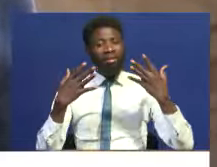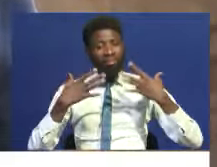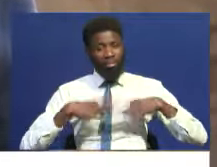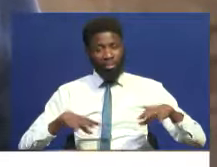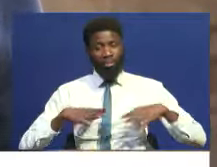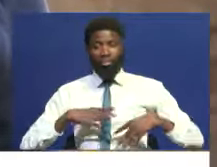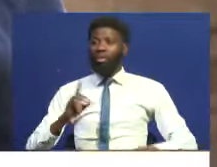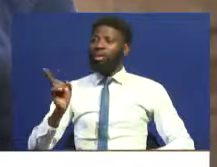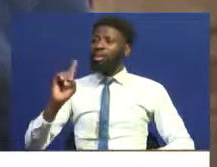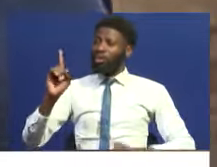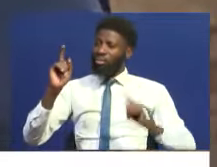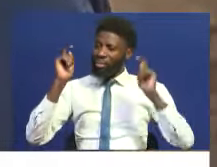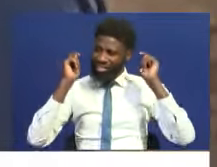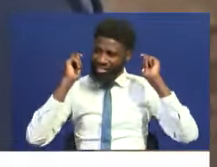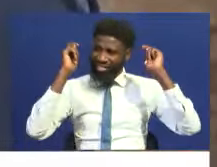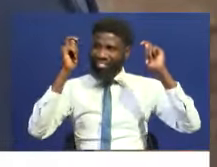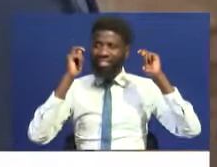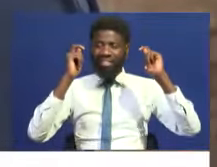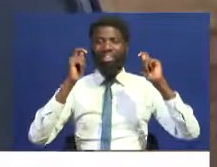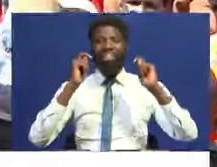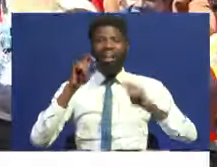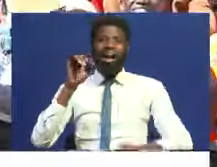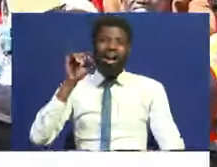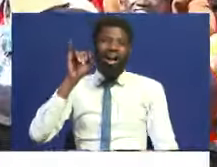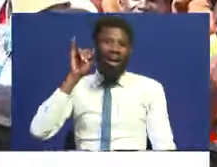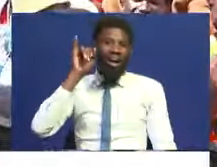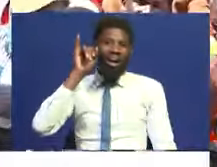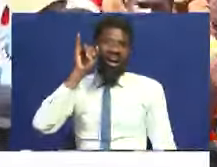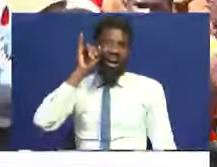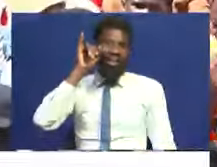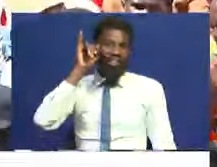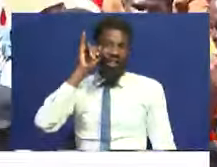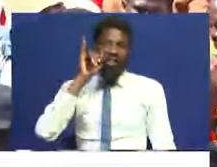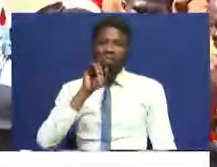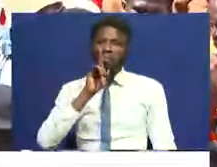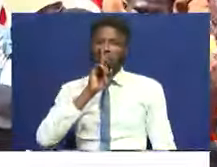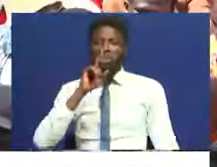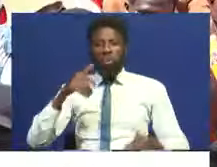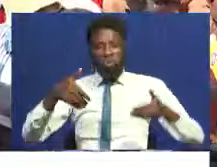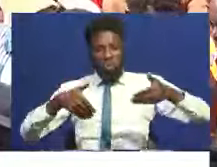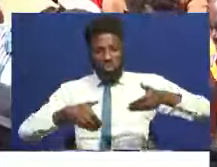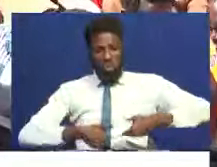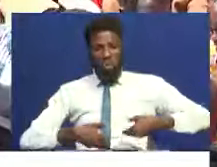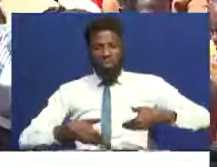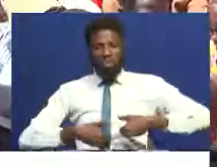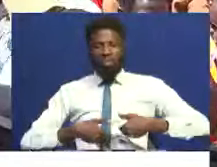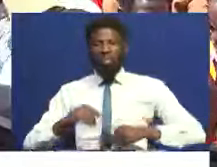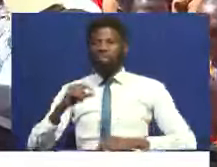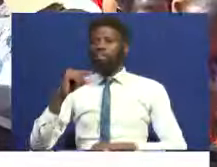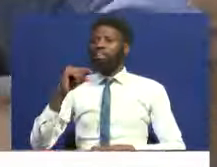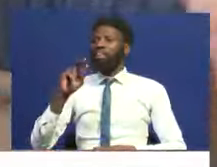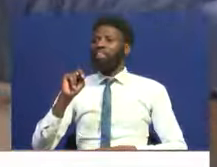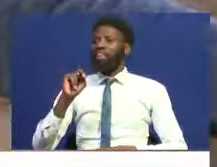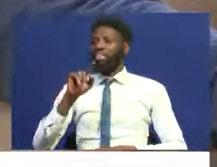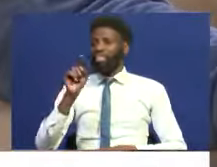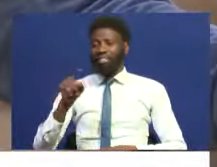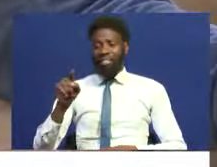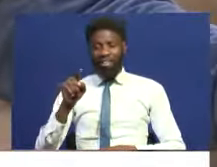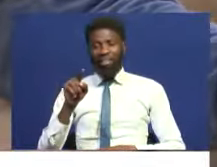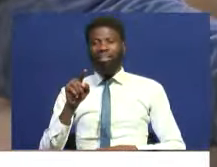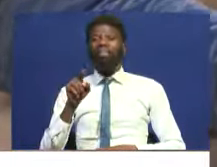Nairobi, wameshika simu ya iPhone, wanajiita Gen Z, wanafika kwa maandamano na